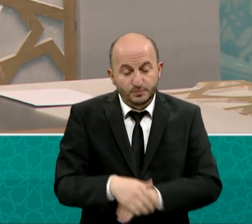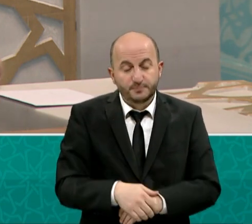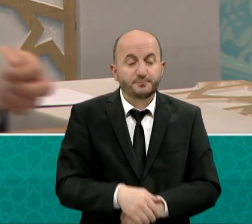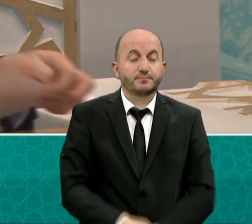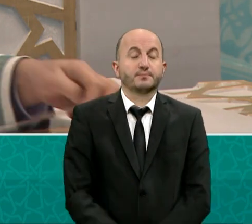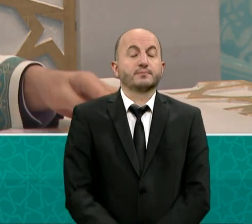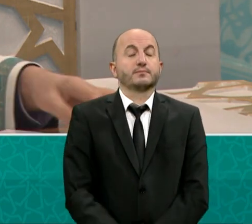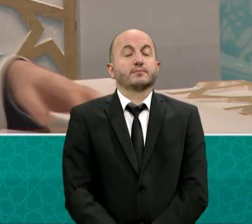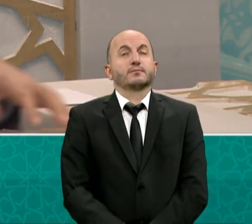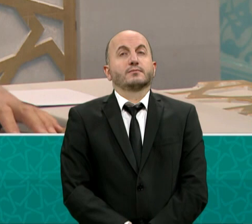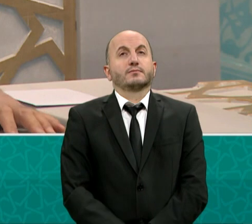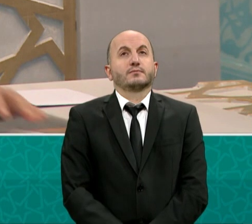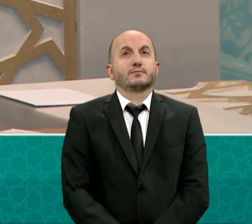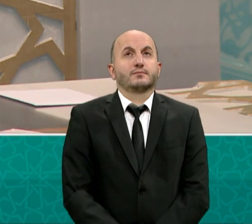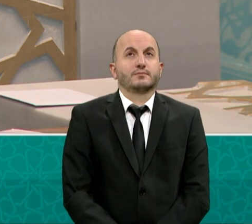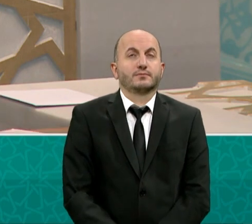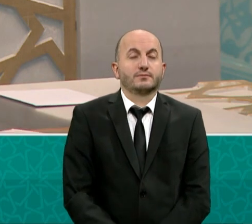kardeşlerim,